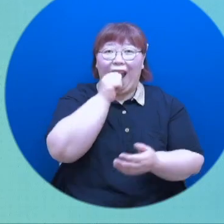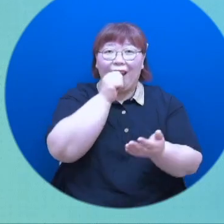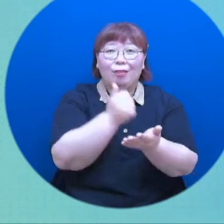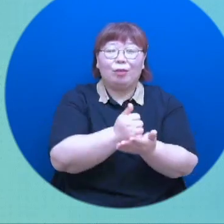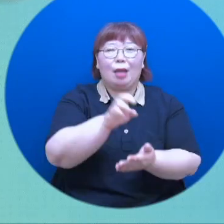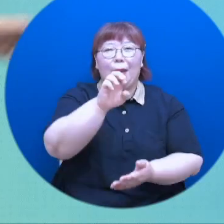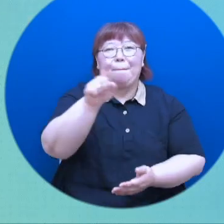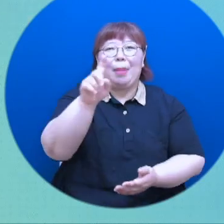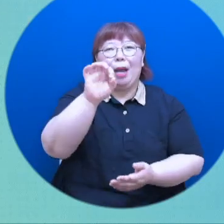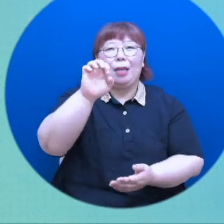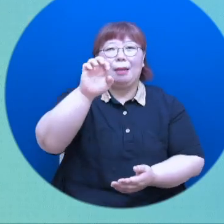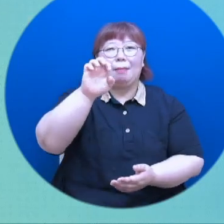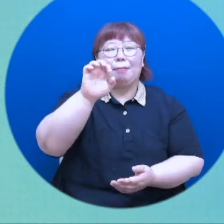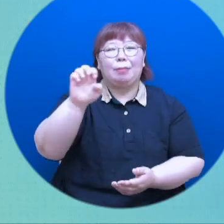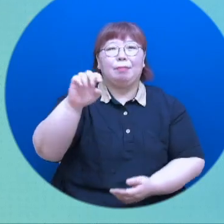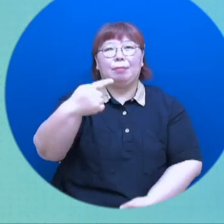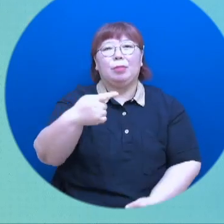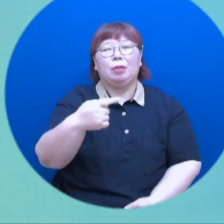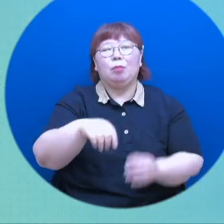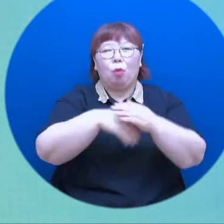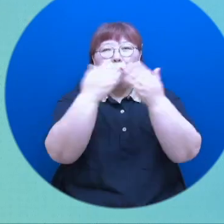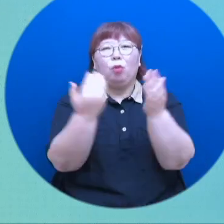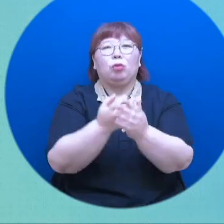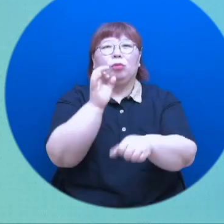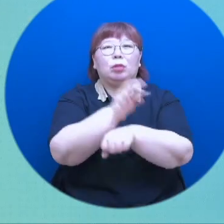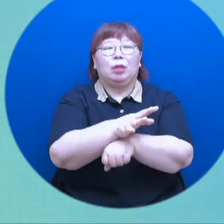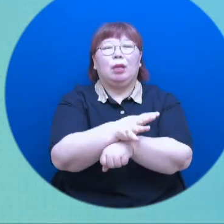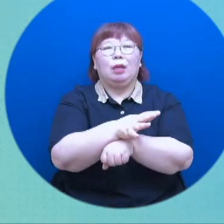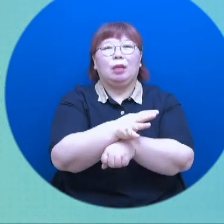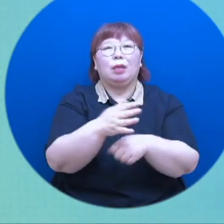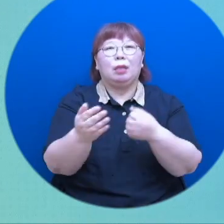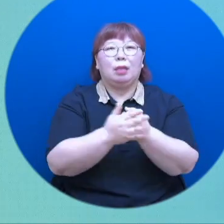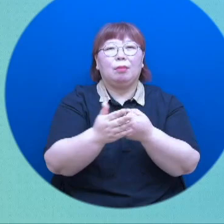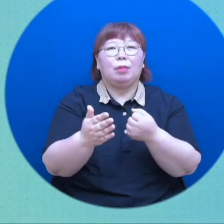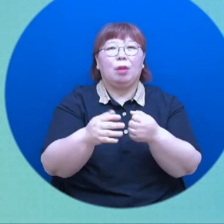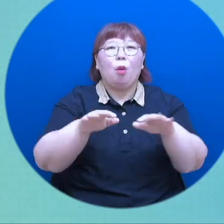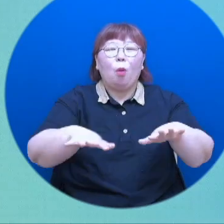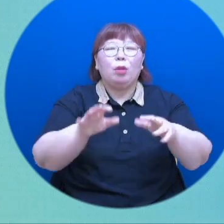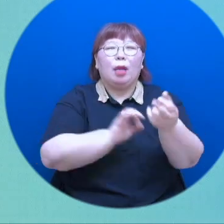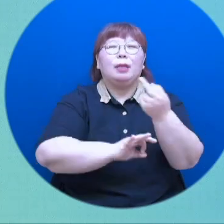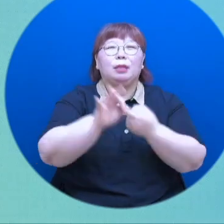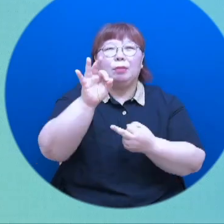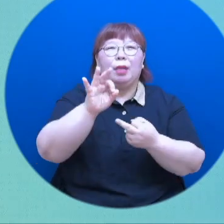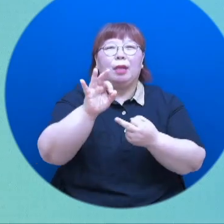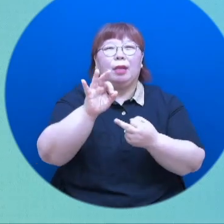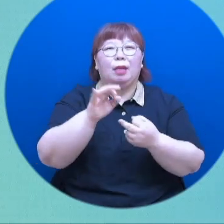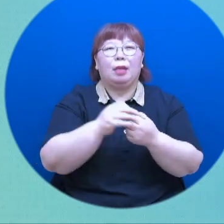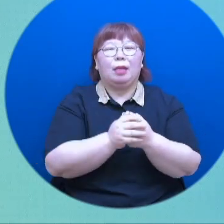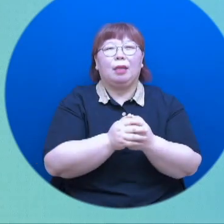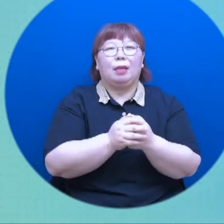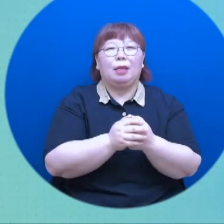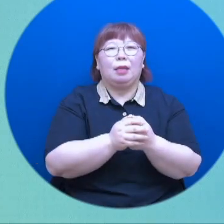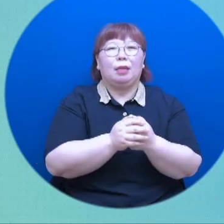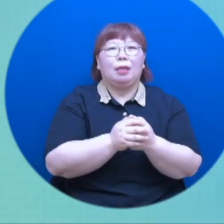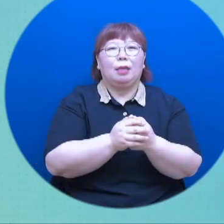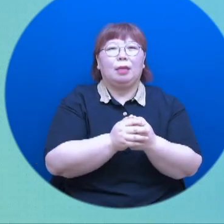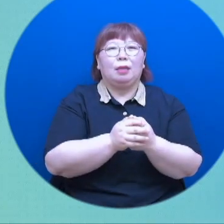사람이 몽땅 사갔다는 거예요. 그래서 오늘 이제 아침이 밝았으니까